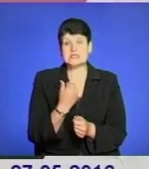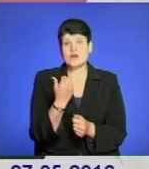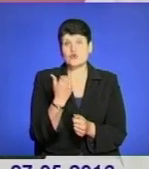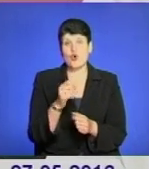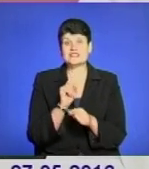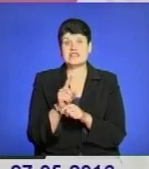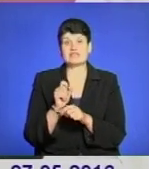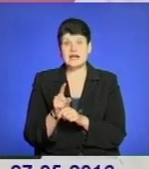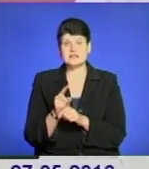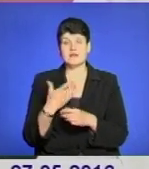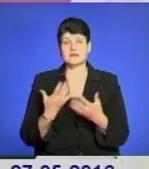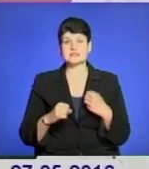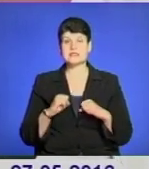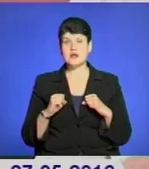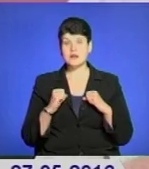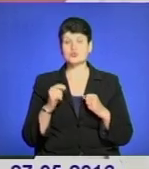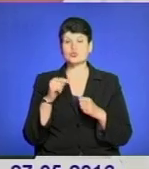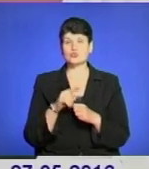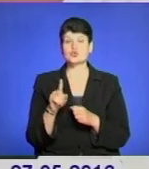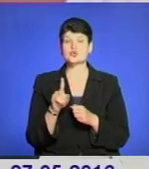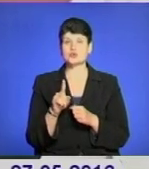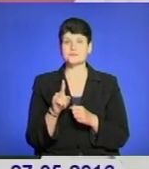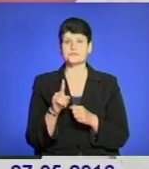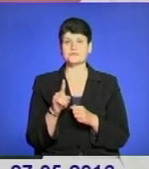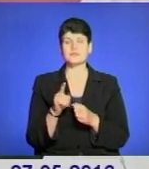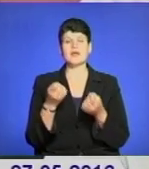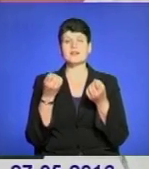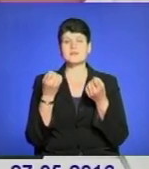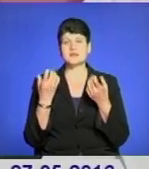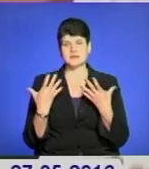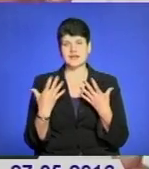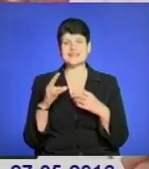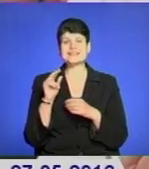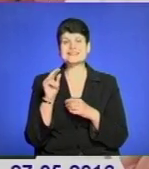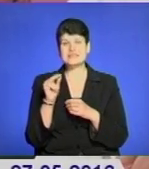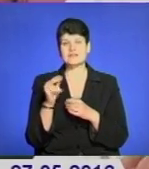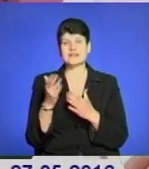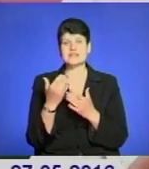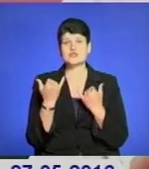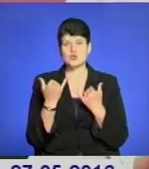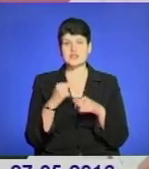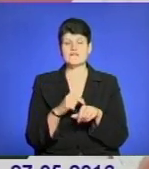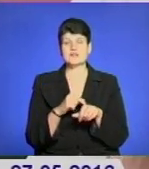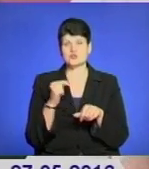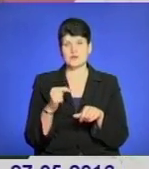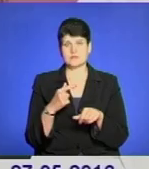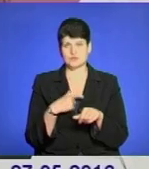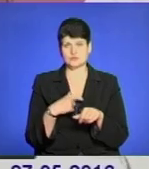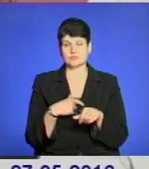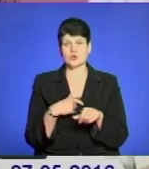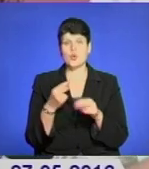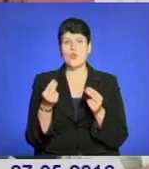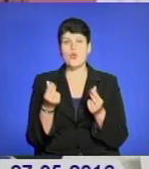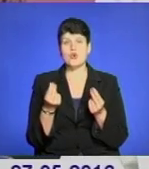якимись завданнями, але стараємося, тому що елементарні цифри, які ми сьогодні відчуваємо на собі, кошти,